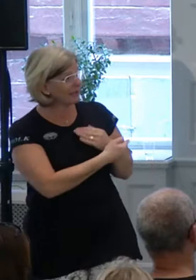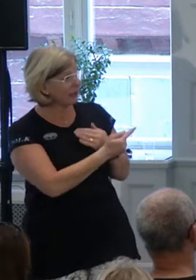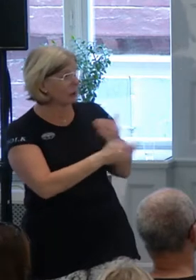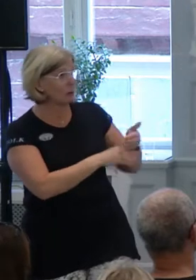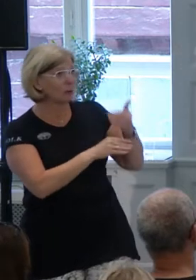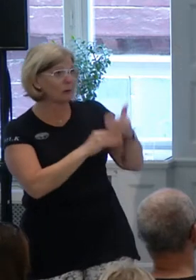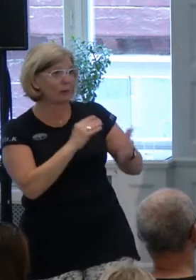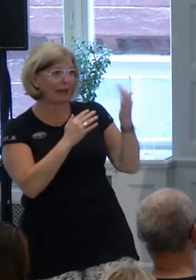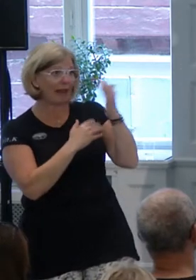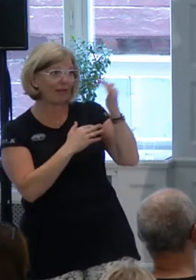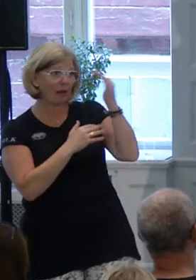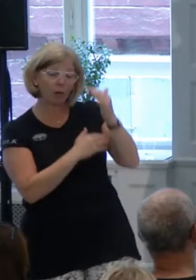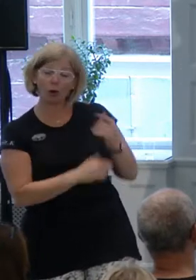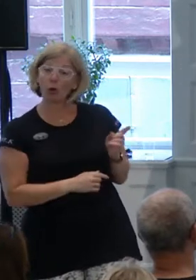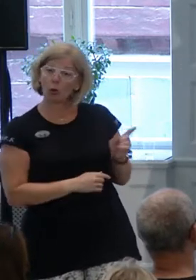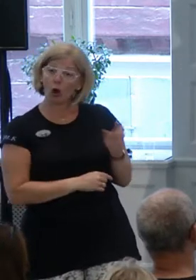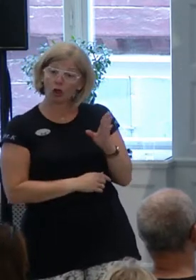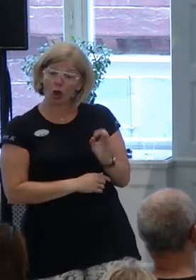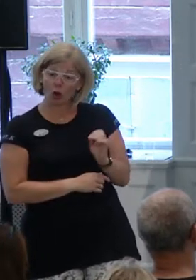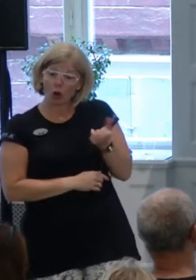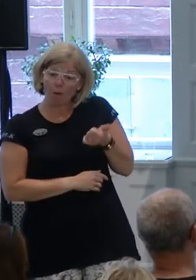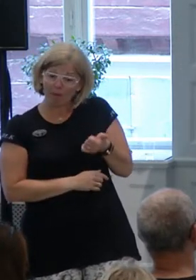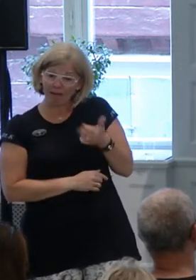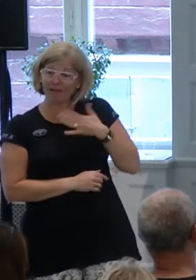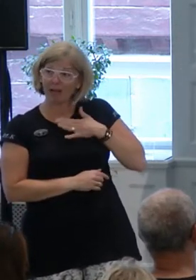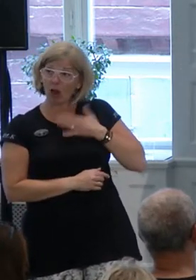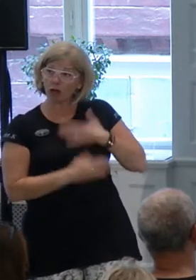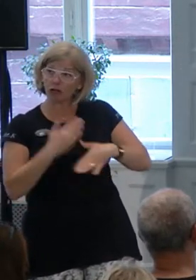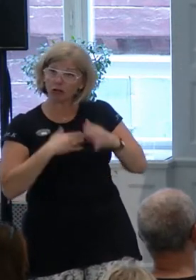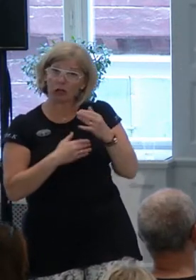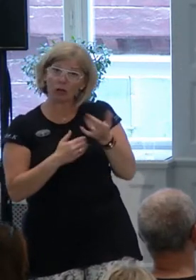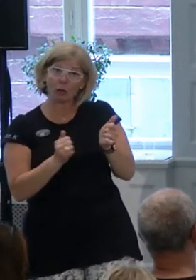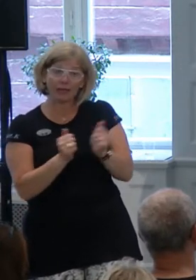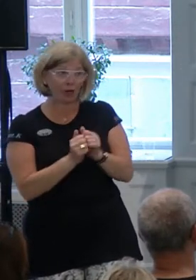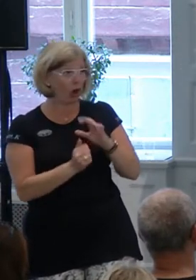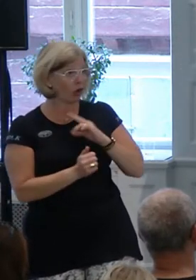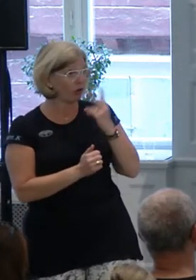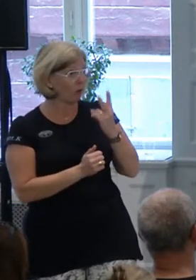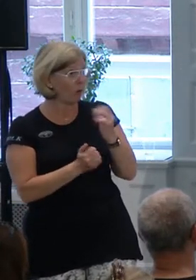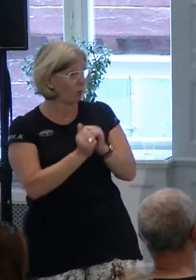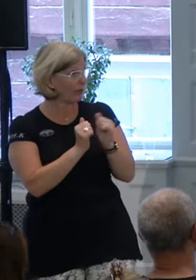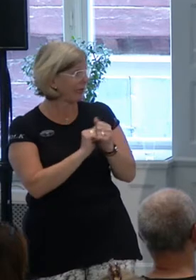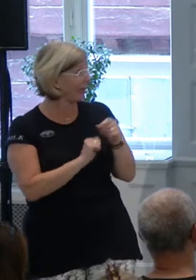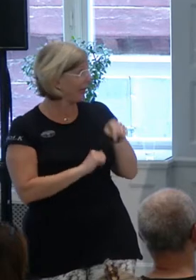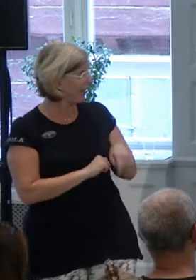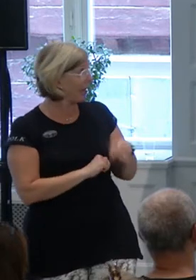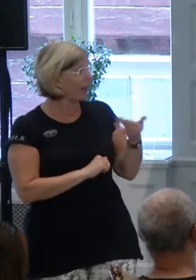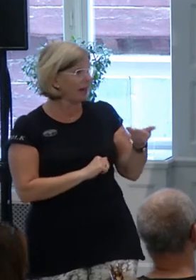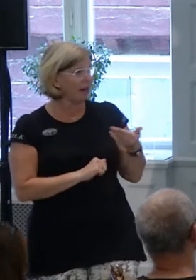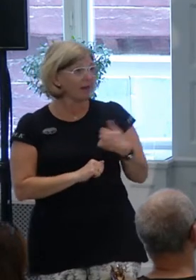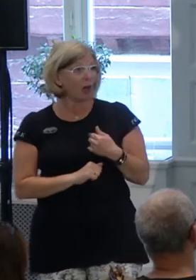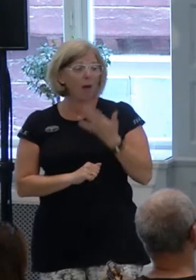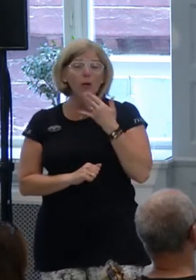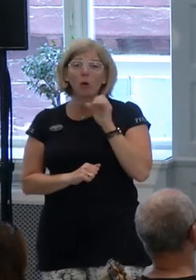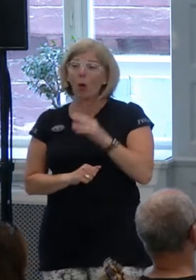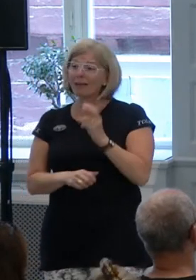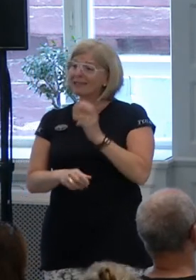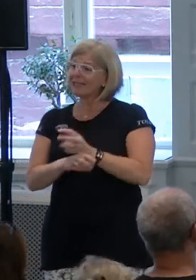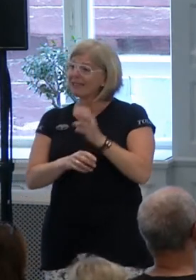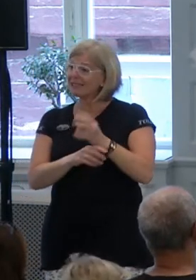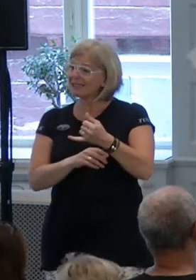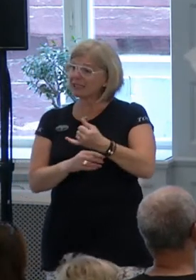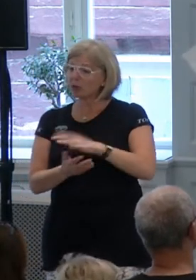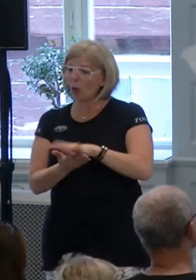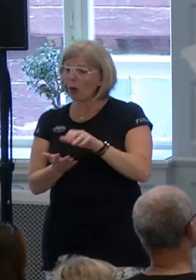slutreflektion. Om du får önska någonting, Jakob, du har 2 politiker här. Vi har pratat om att göra kanske ett test i Skåne, att